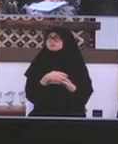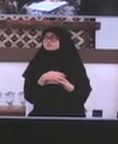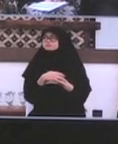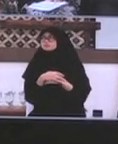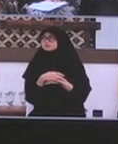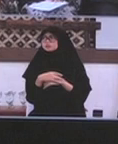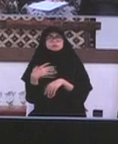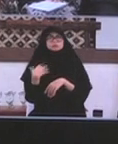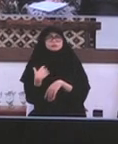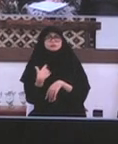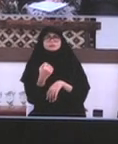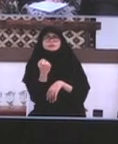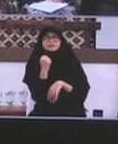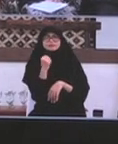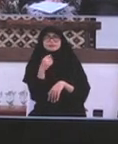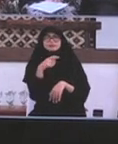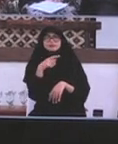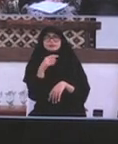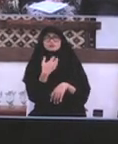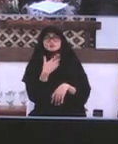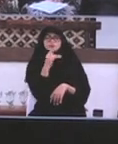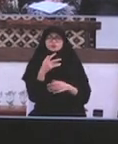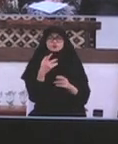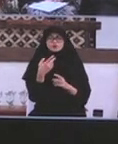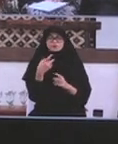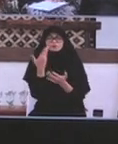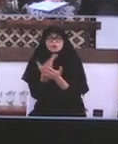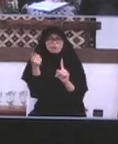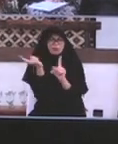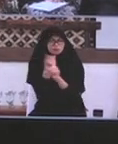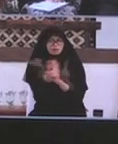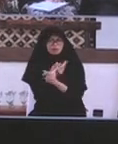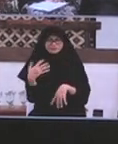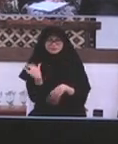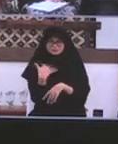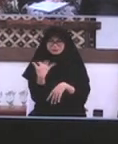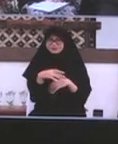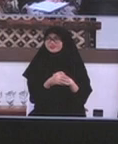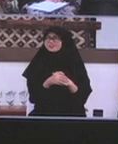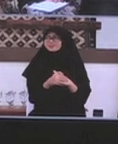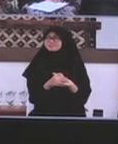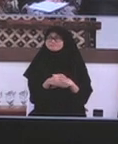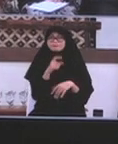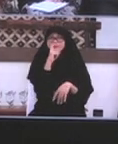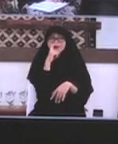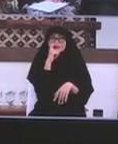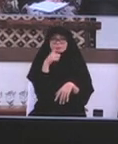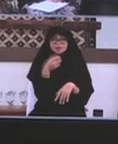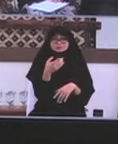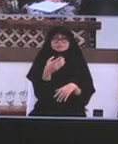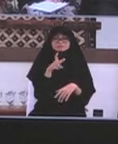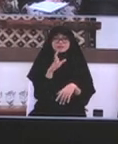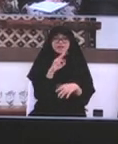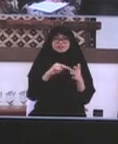Wati akeh men kalau yeah pak lurah ya jadi gini-gini